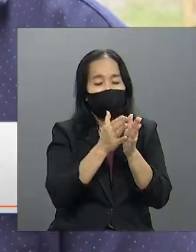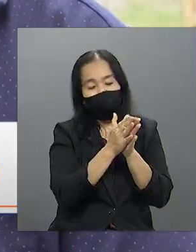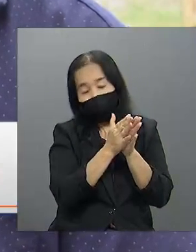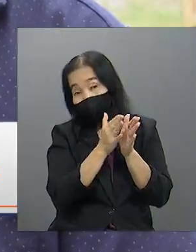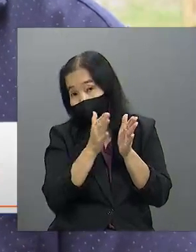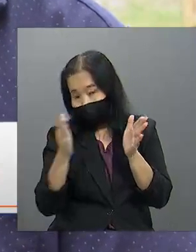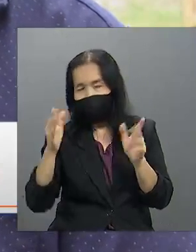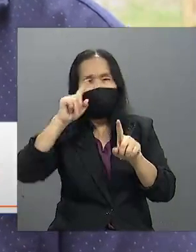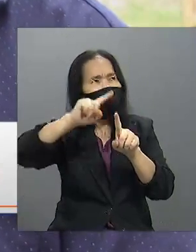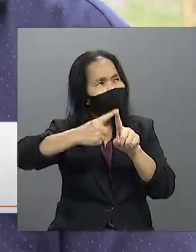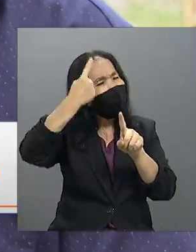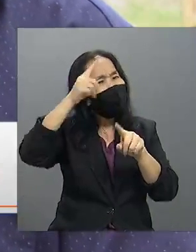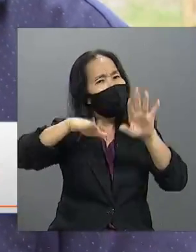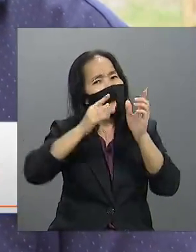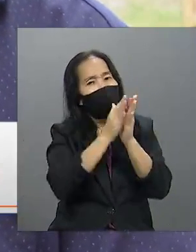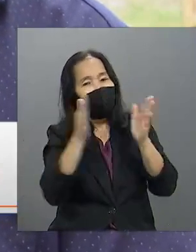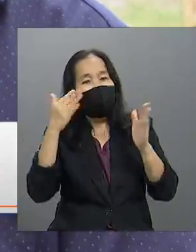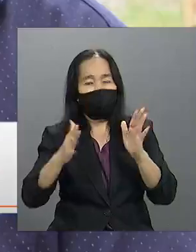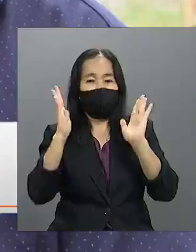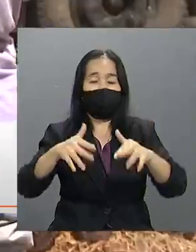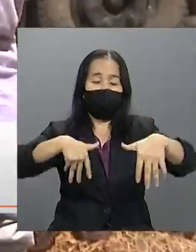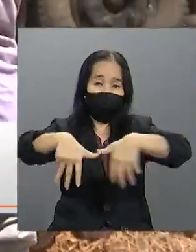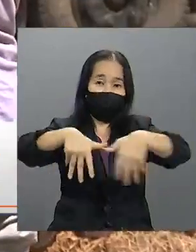ๆแล้วแล้วคนในชุมชนก็พอมีข่า